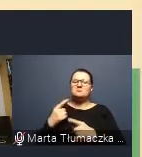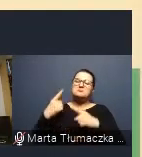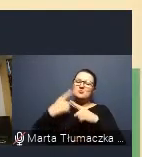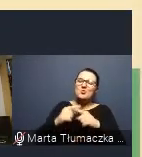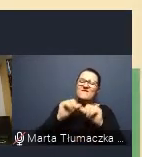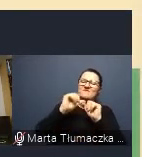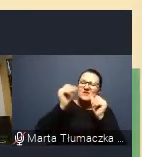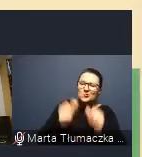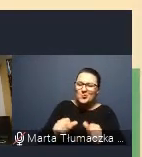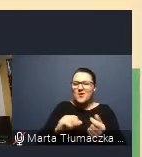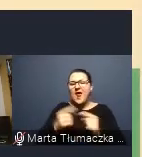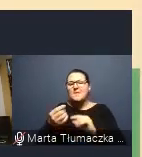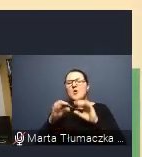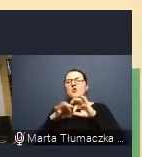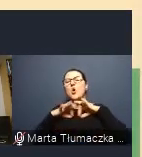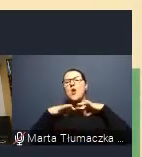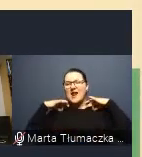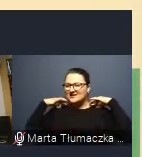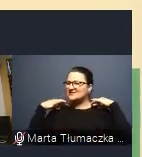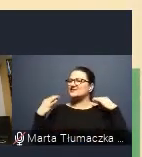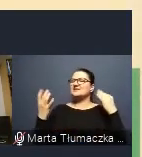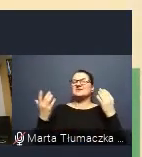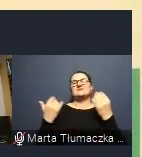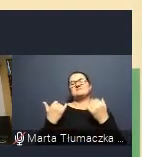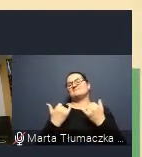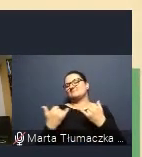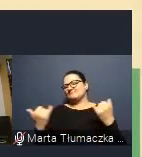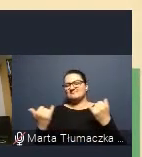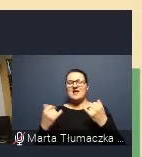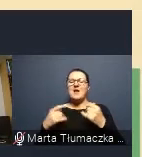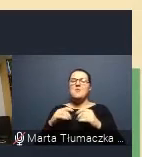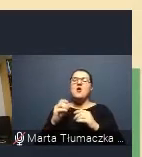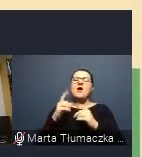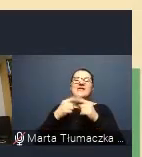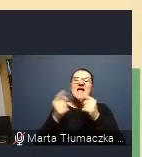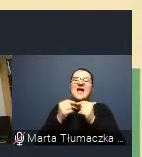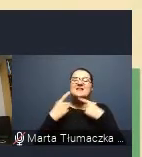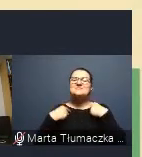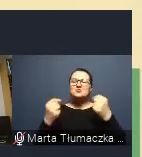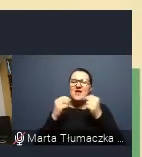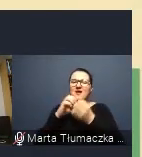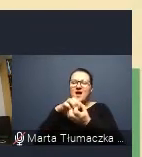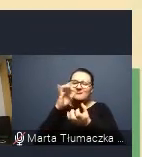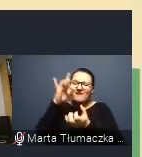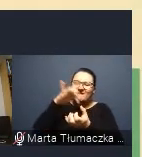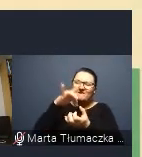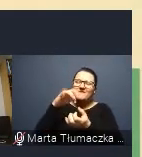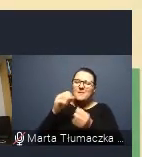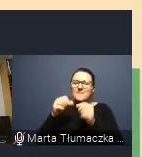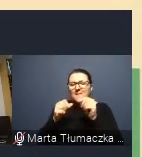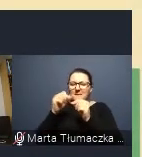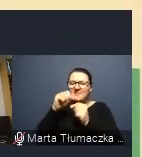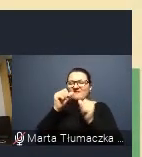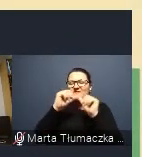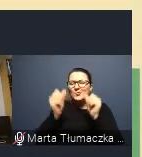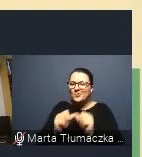czy koralików, czy z jajek z niespodzianką, właśnie takich ludzików i różnego rodzaju